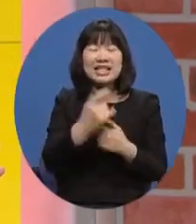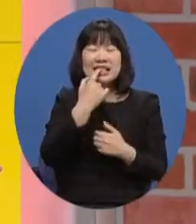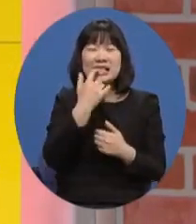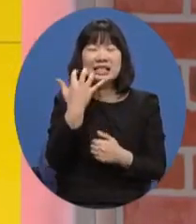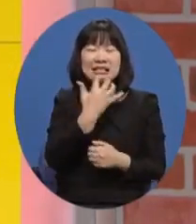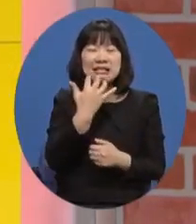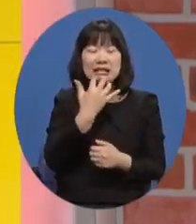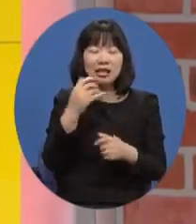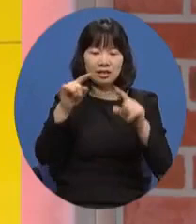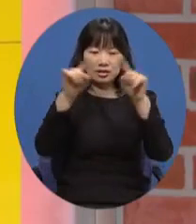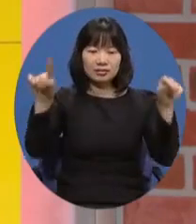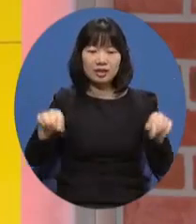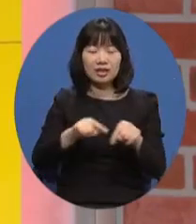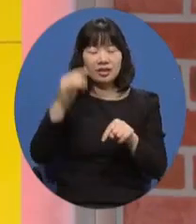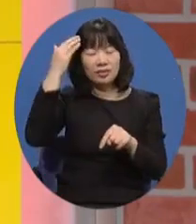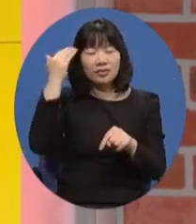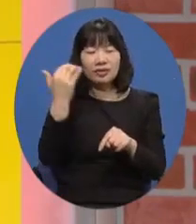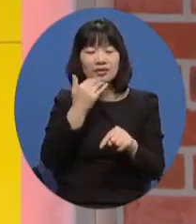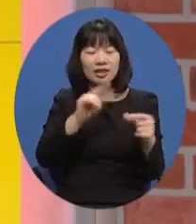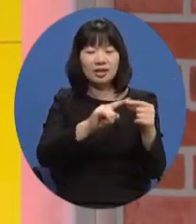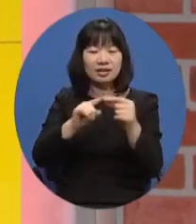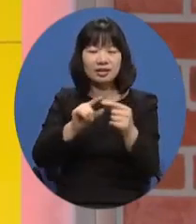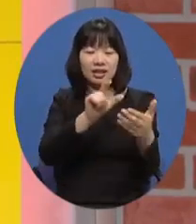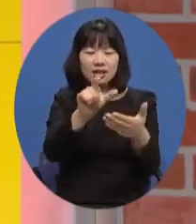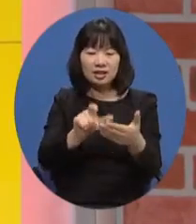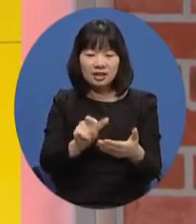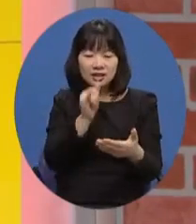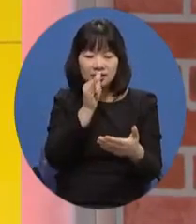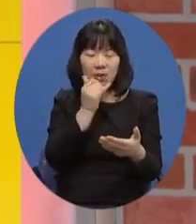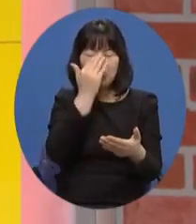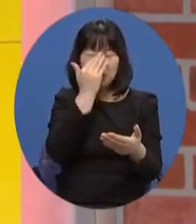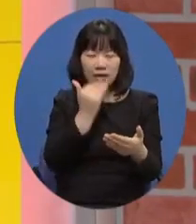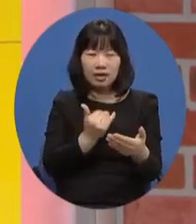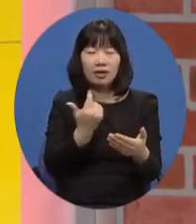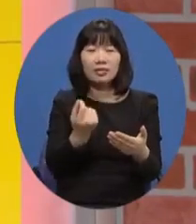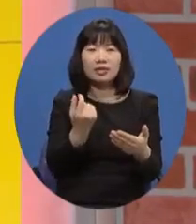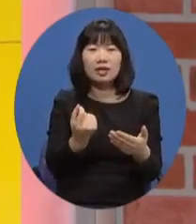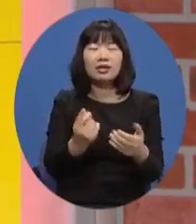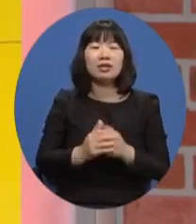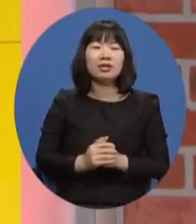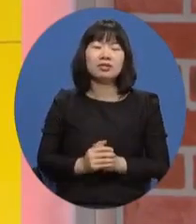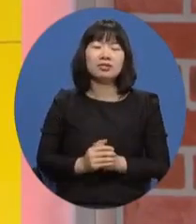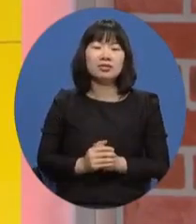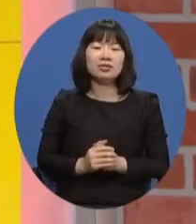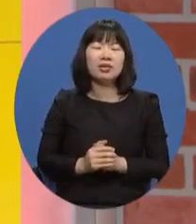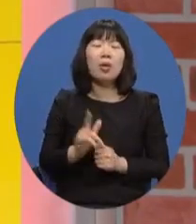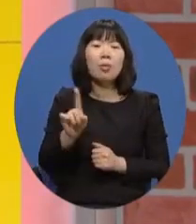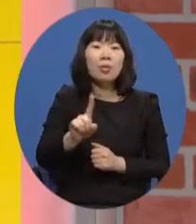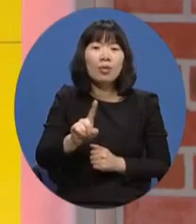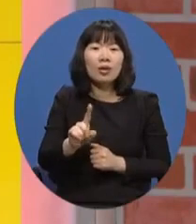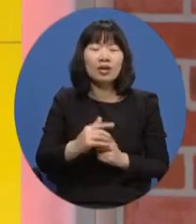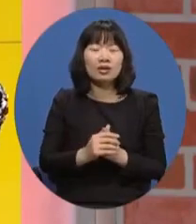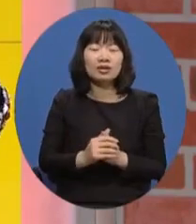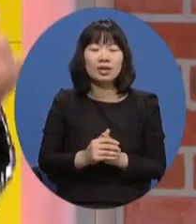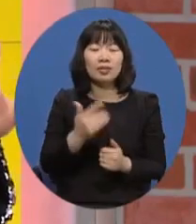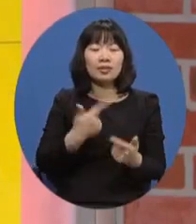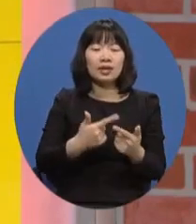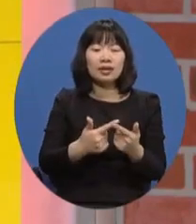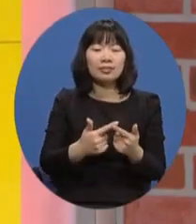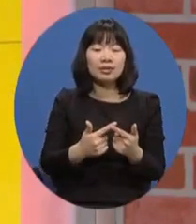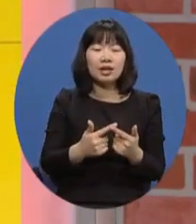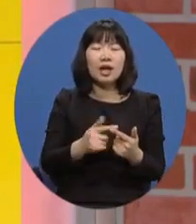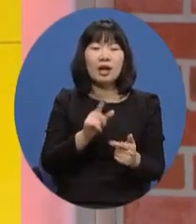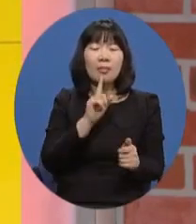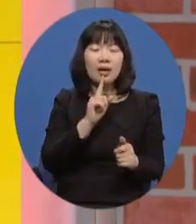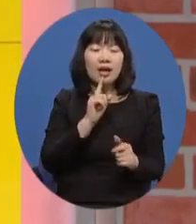하얀색 그 지면에 검정색 글자가 이렇게 있는 거는 너무너무 지루해 한단 말이죠. 그러니까 사실은 어떻게 보면 남의 말을